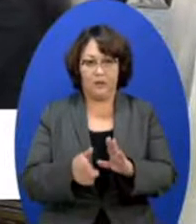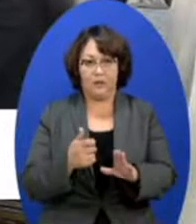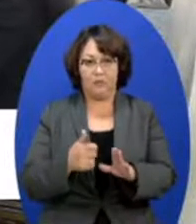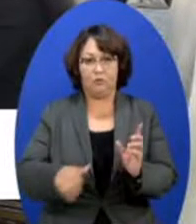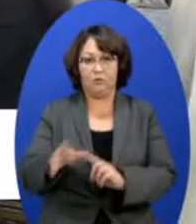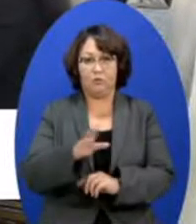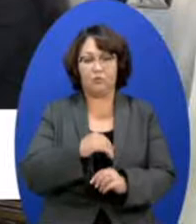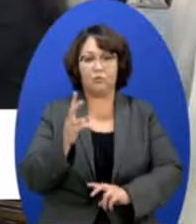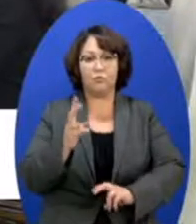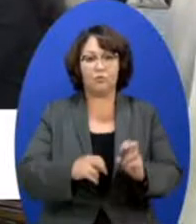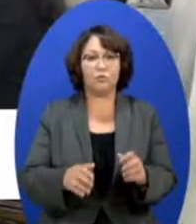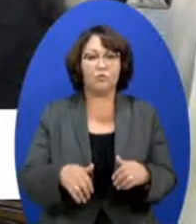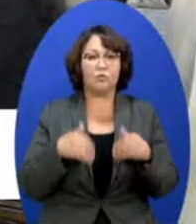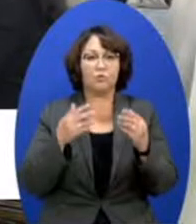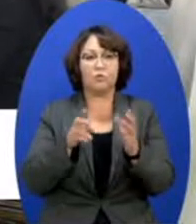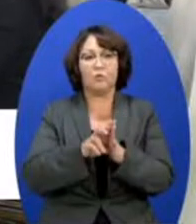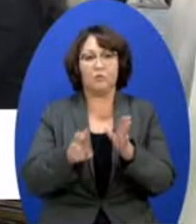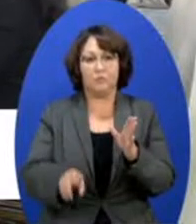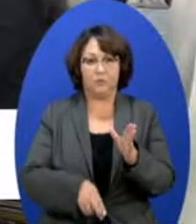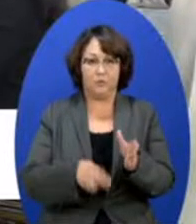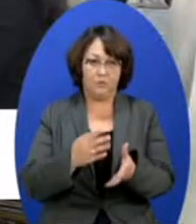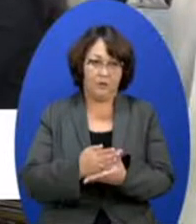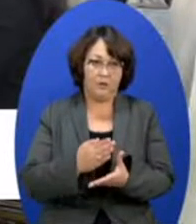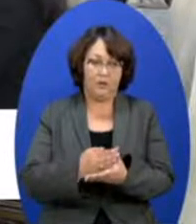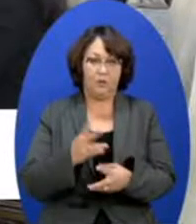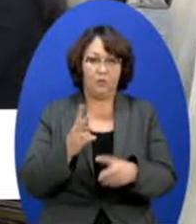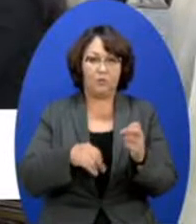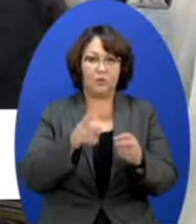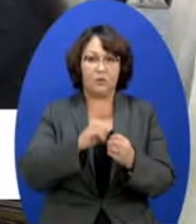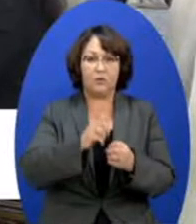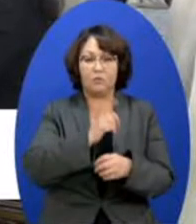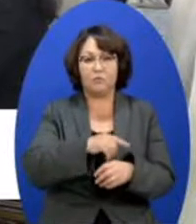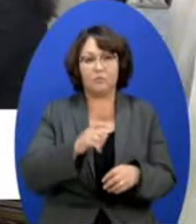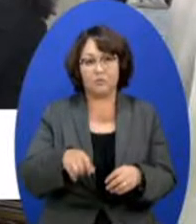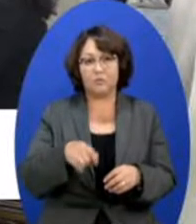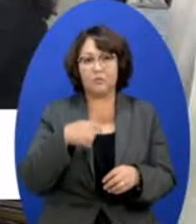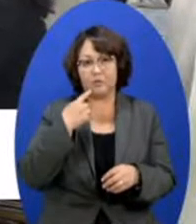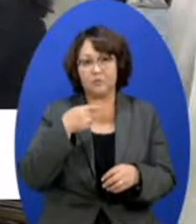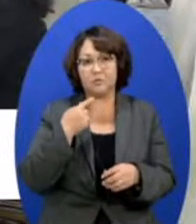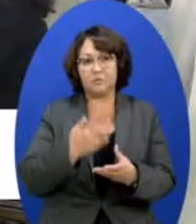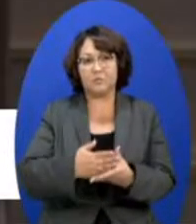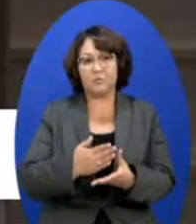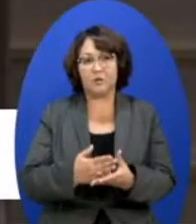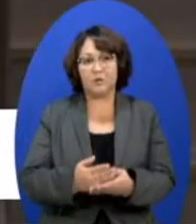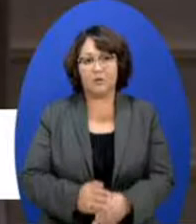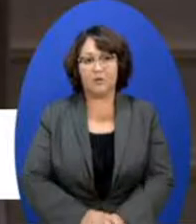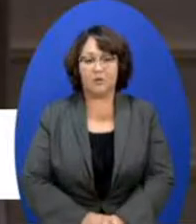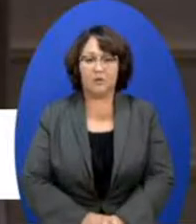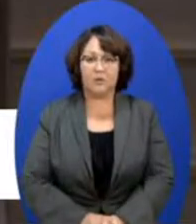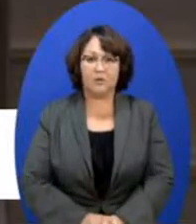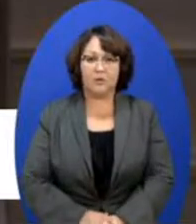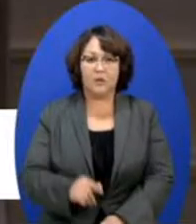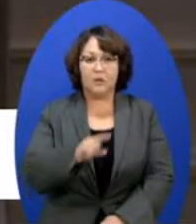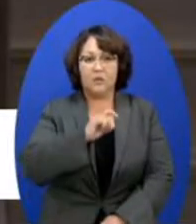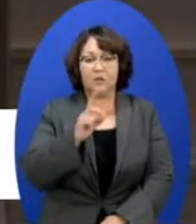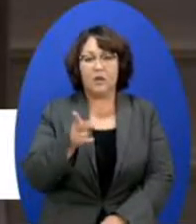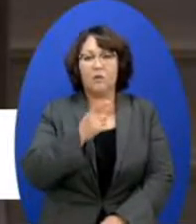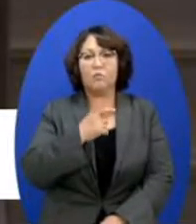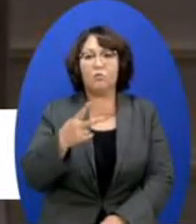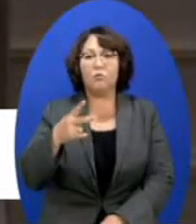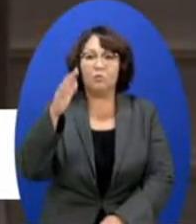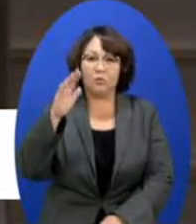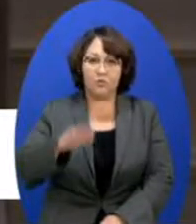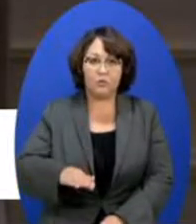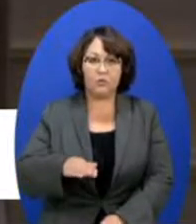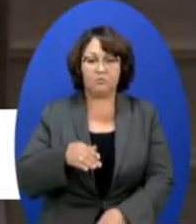татварын орчинд бол үйлдвэрлэл өгч ямар ч болцоогүй гэж үйлдвэрлэгч нар үзэж байгаа. Тийм учраас зээлийн хүү болох